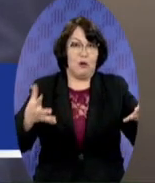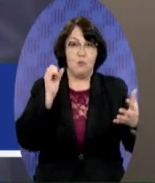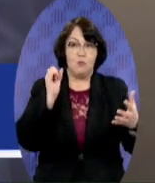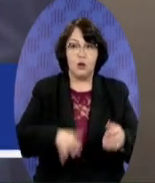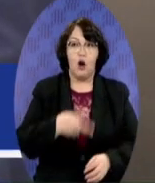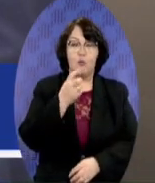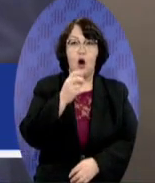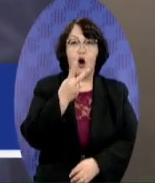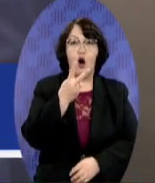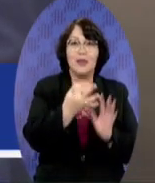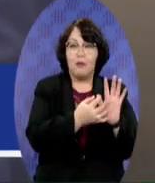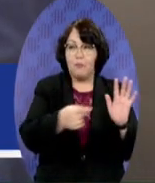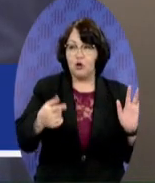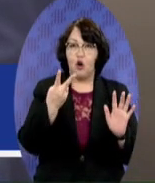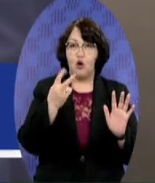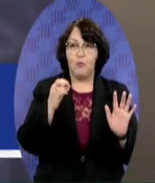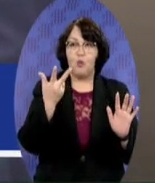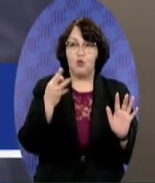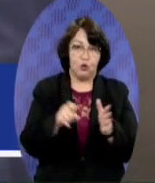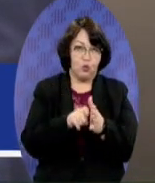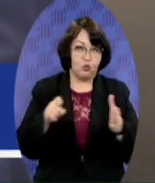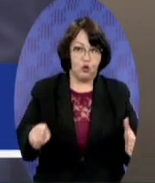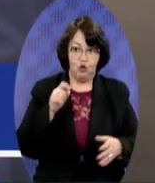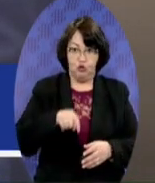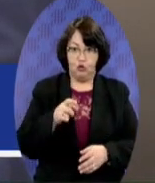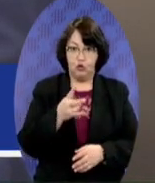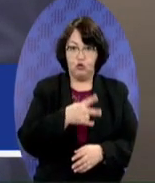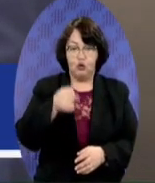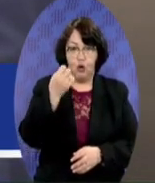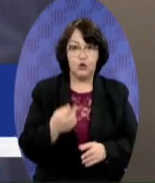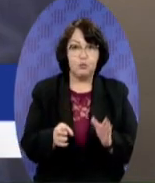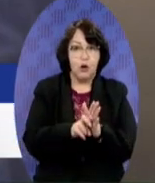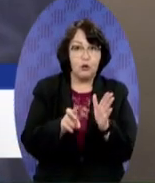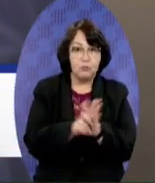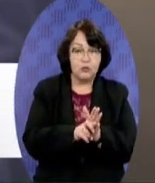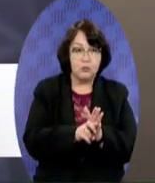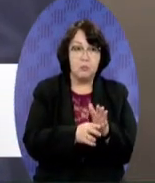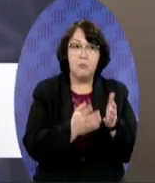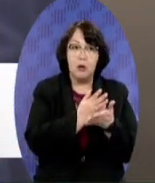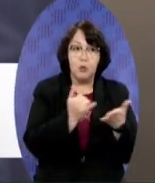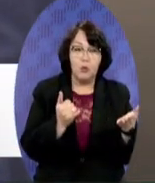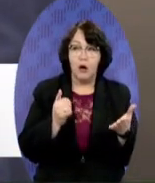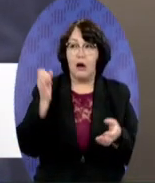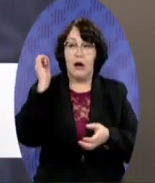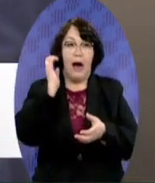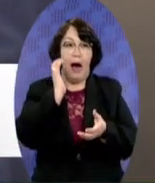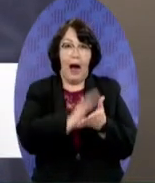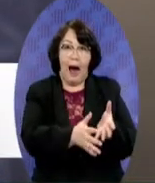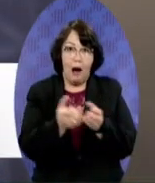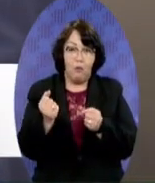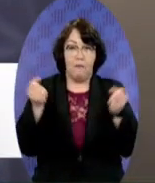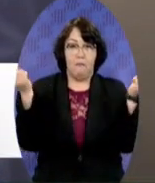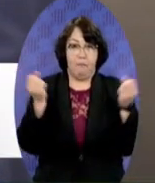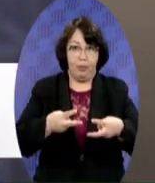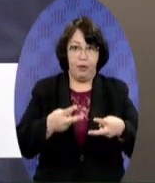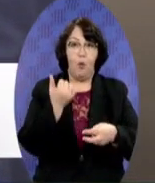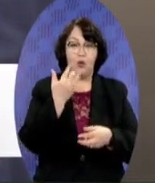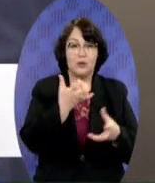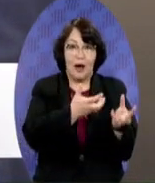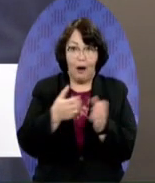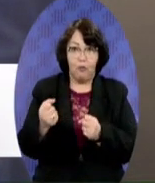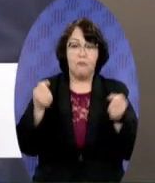30 оны хооронд одоо өнөөдрийн тогтоосон нөөц эрэлт хэрэгцээ хоёр бол тэнцэхэр байна. А түүнээс цааш яах вэ гэдэг